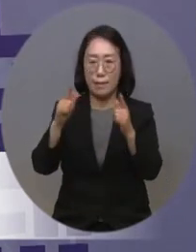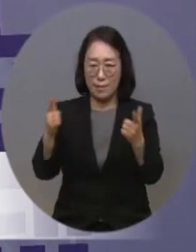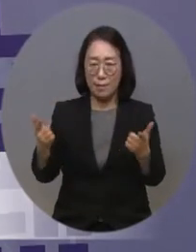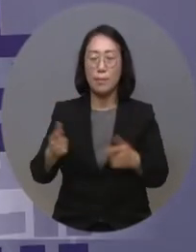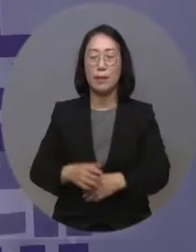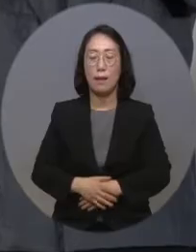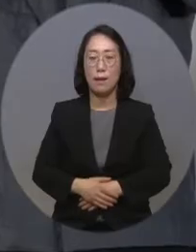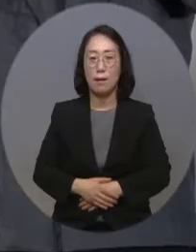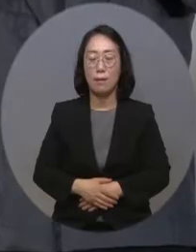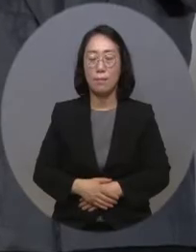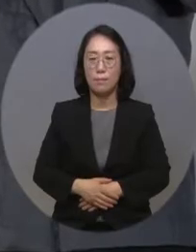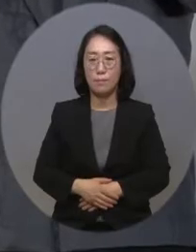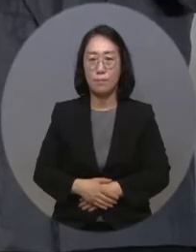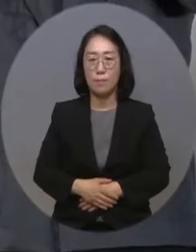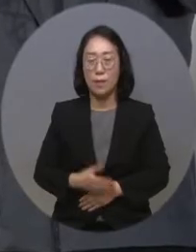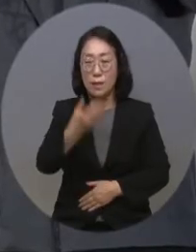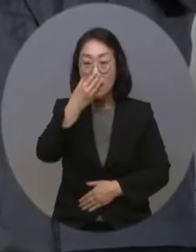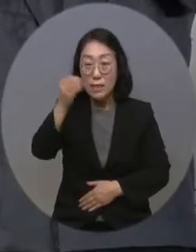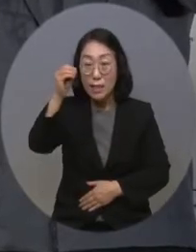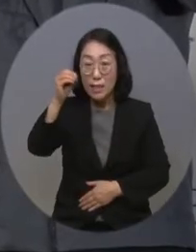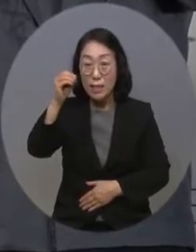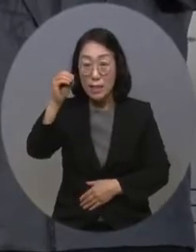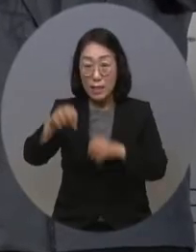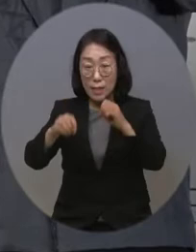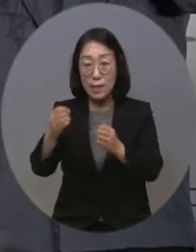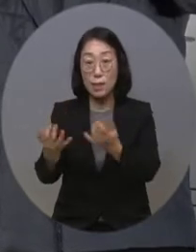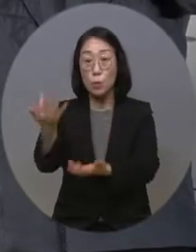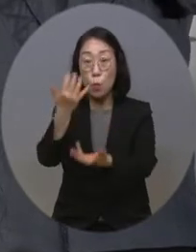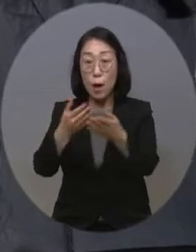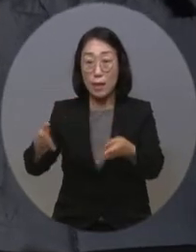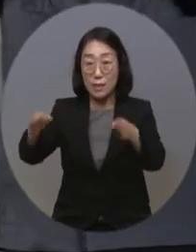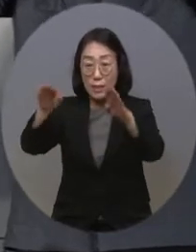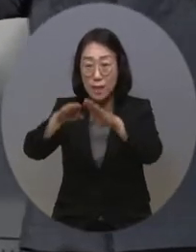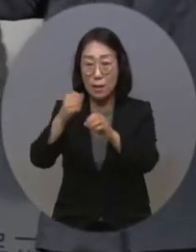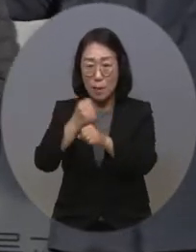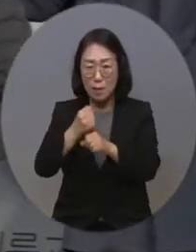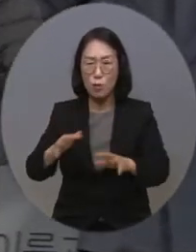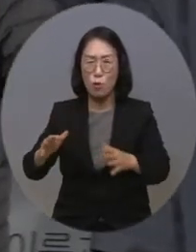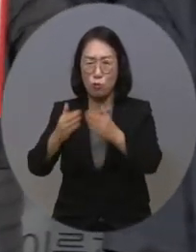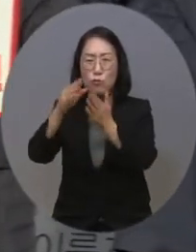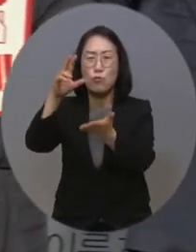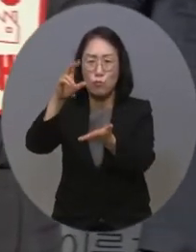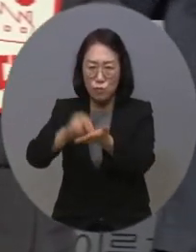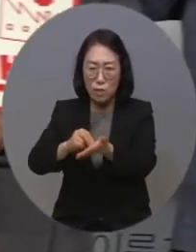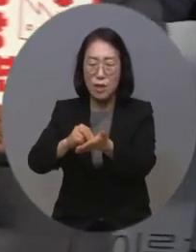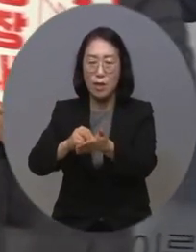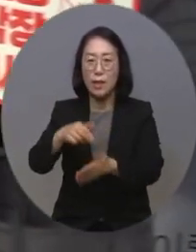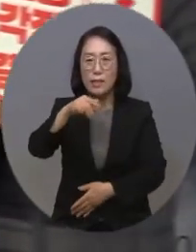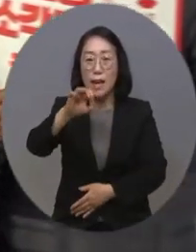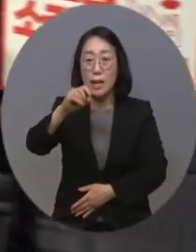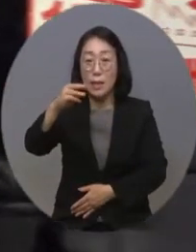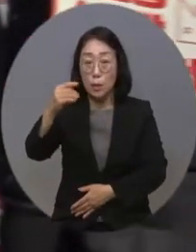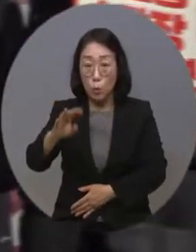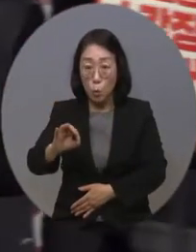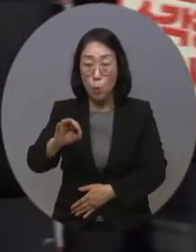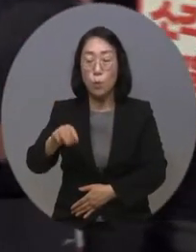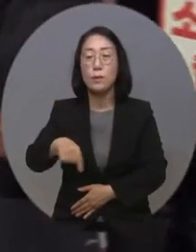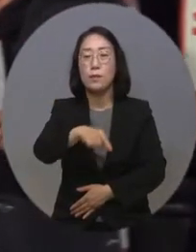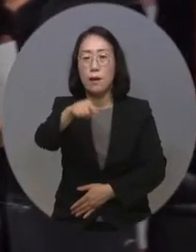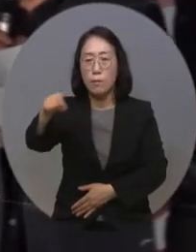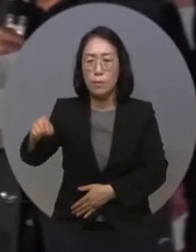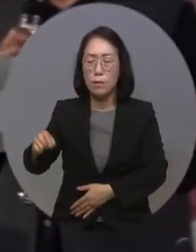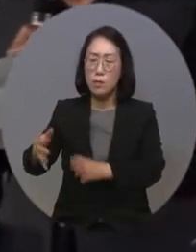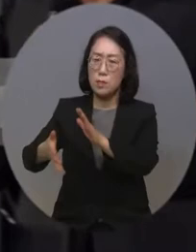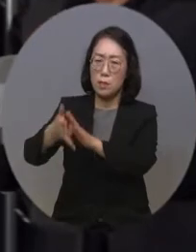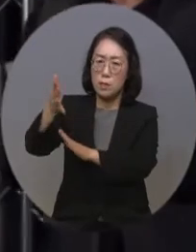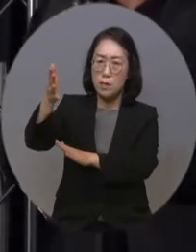말씀 드리고 싶습니다. 쓰레기 소각장 건립 문제로 시와 오랜 기간 대립하고 있는 자일동 주민들은 시가